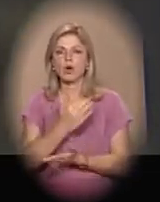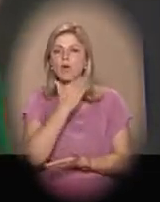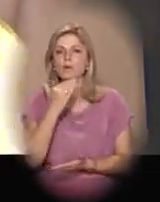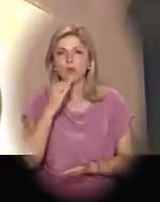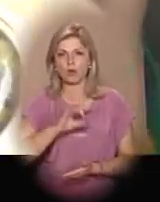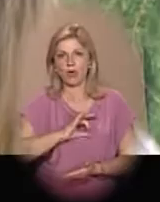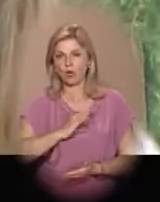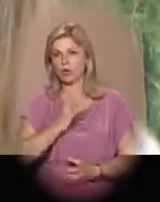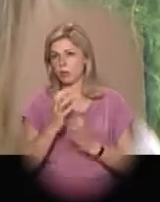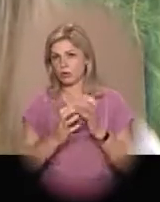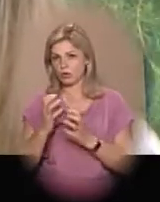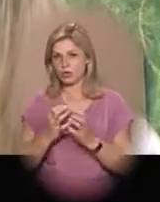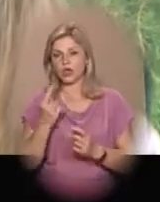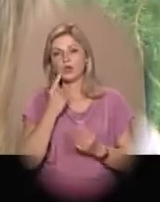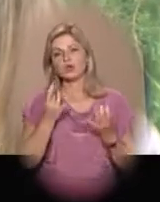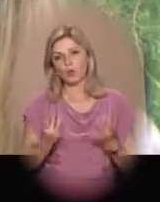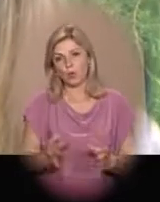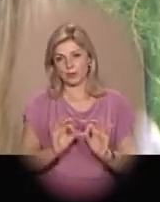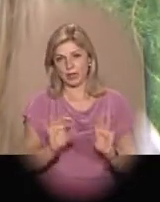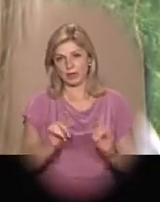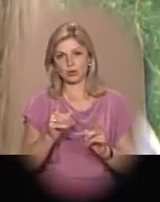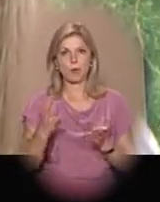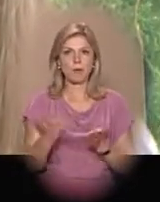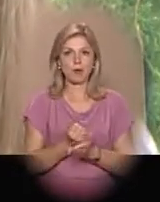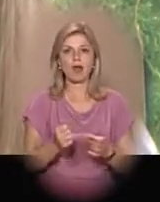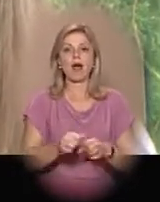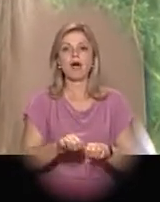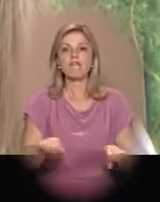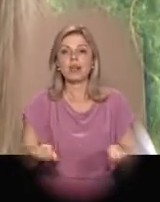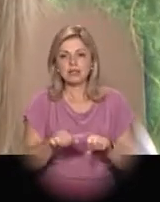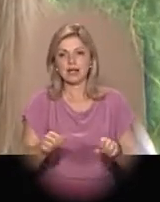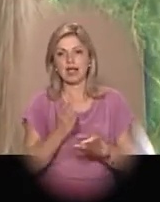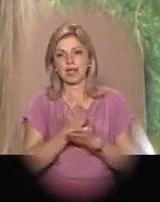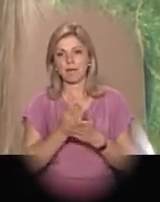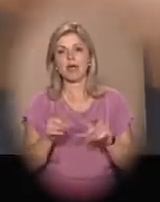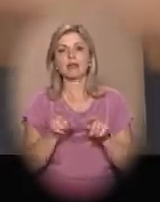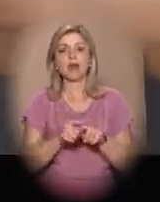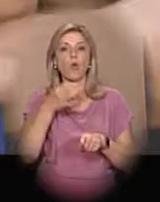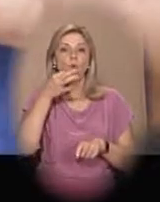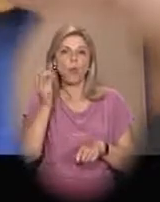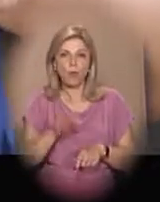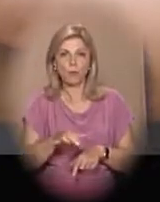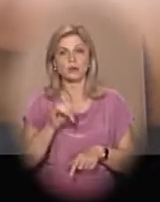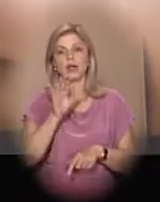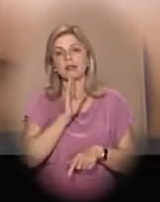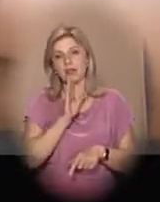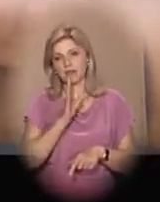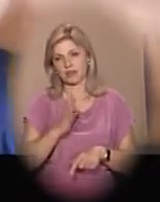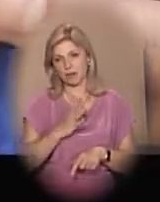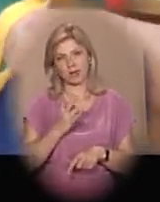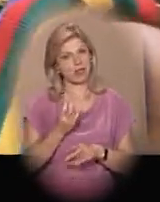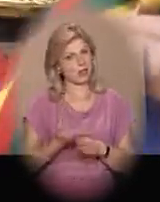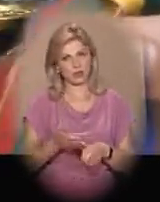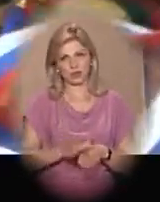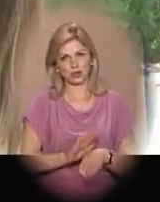числі міжнародних. Скромно визнає, що перемогти у янтарних веслах, маючи такий колосальний досвід за плечима, дівчині було не надто